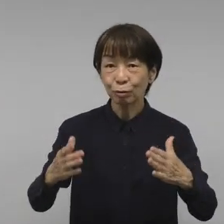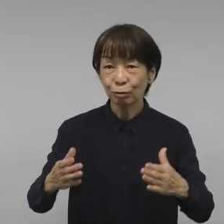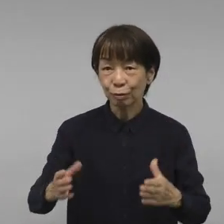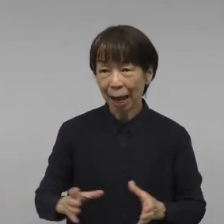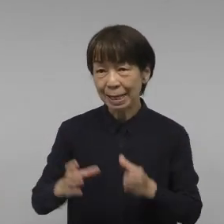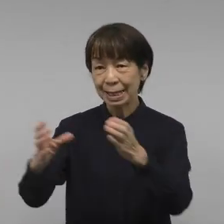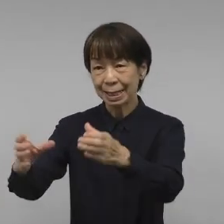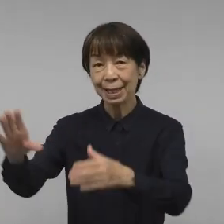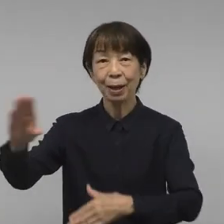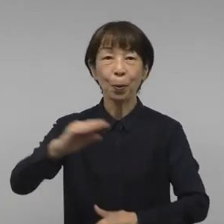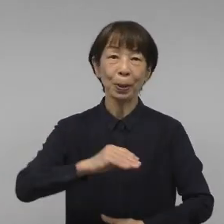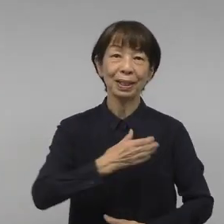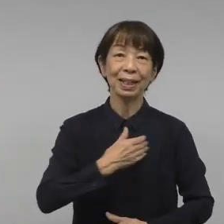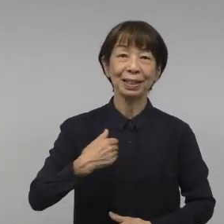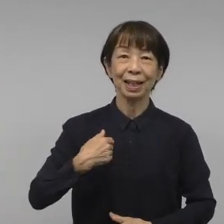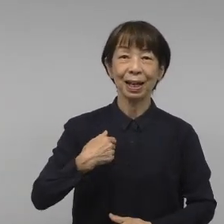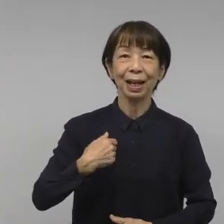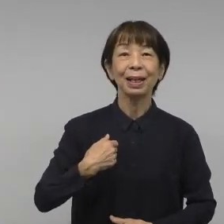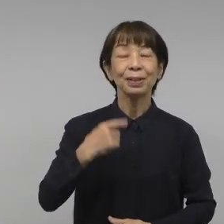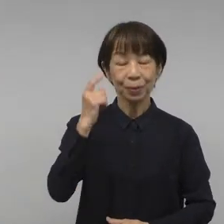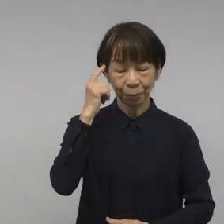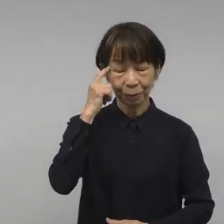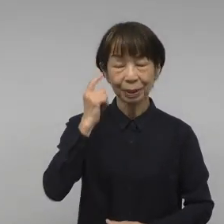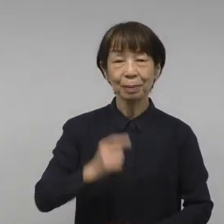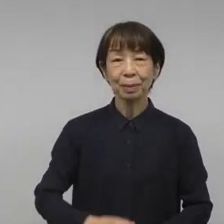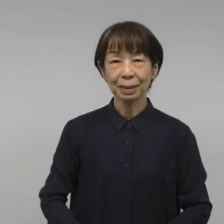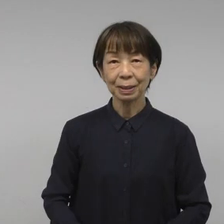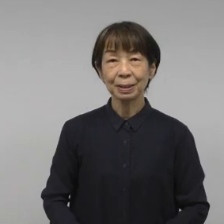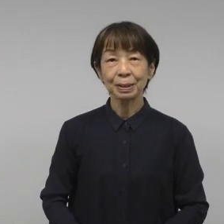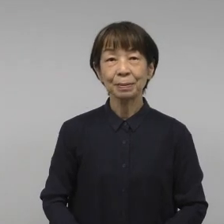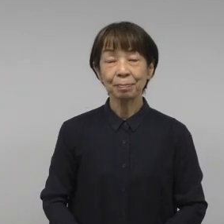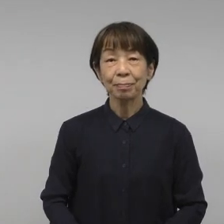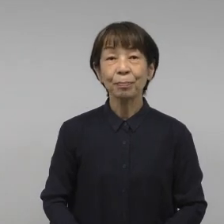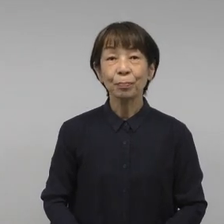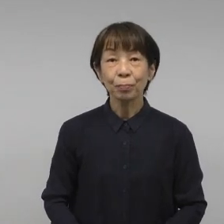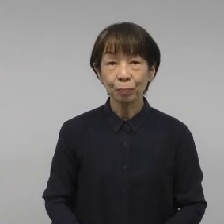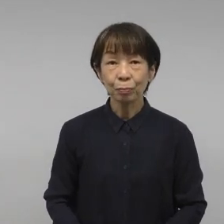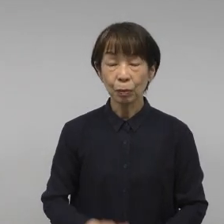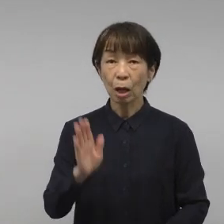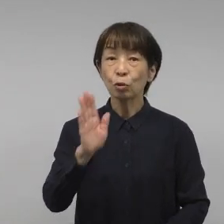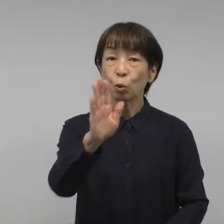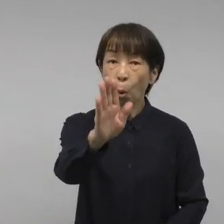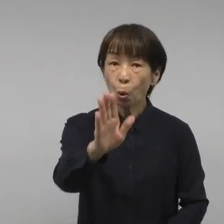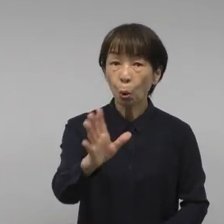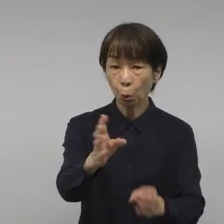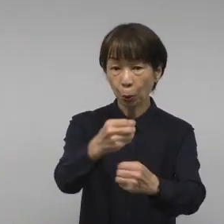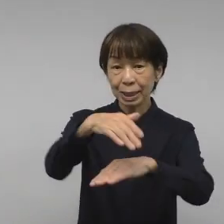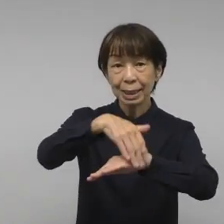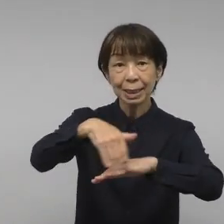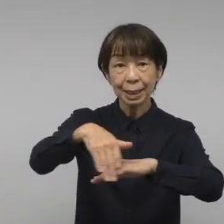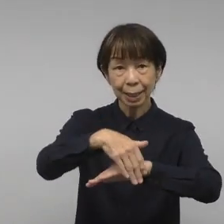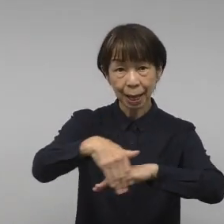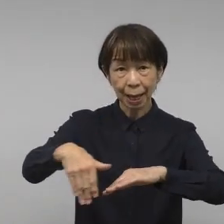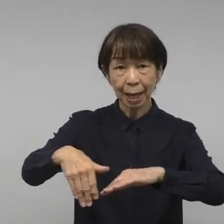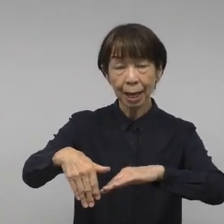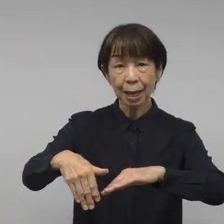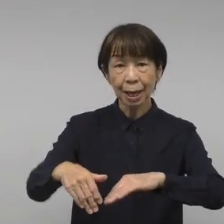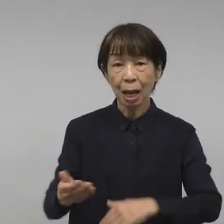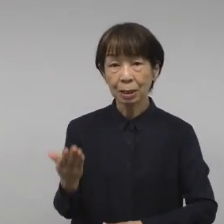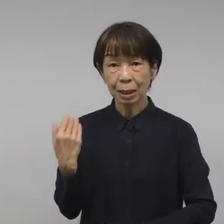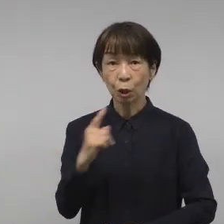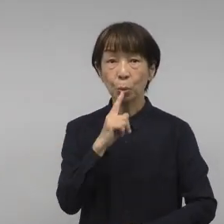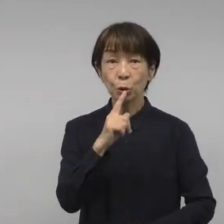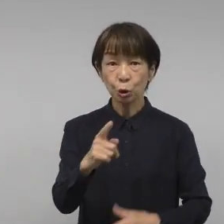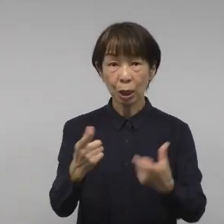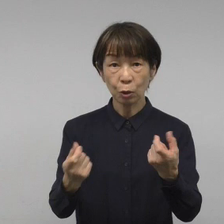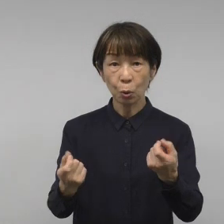たのかなというふうに思っているところであります。で、ここから先は今後の日程ということになるわけなんですが、先ほど申し上げ